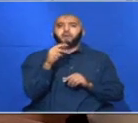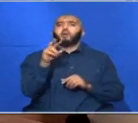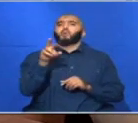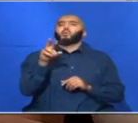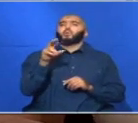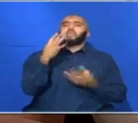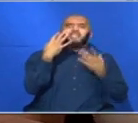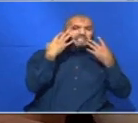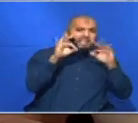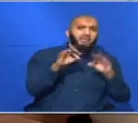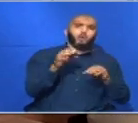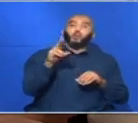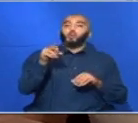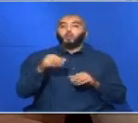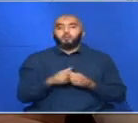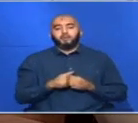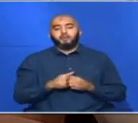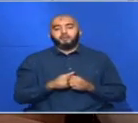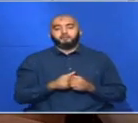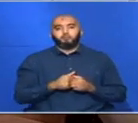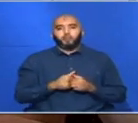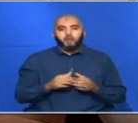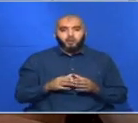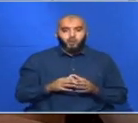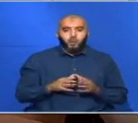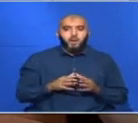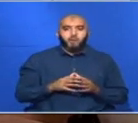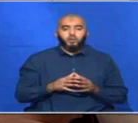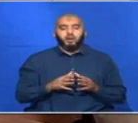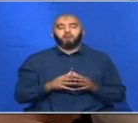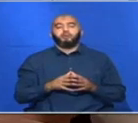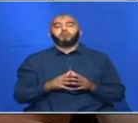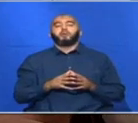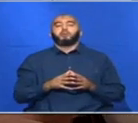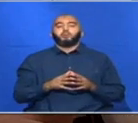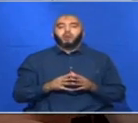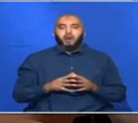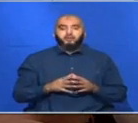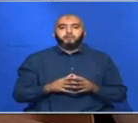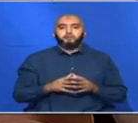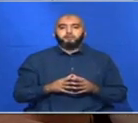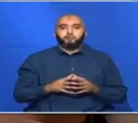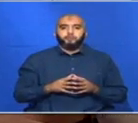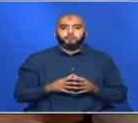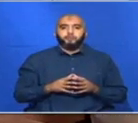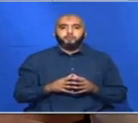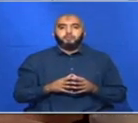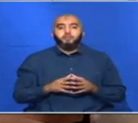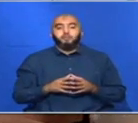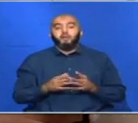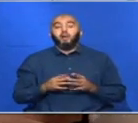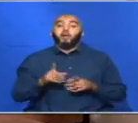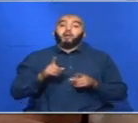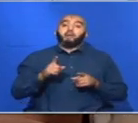وانما الف حرف وميم ولام حرف وميم حرف فلا لعلكم